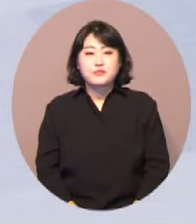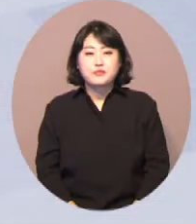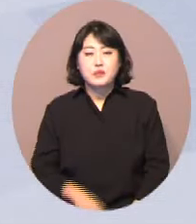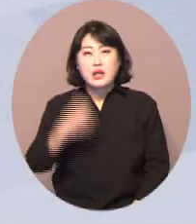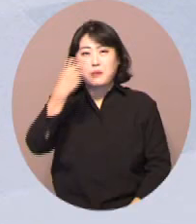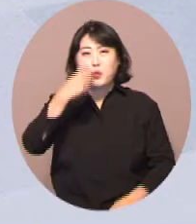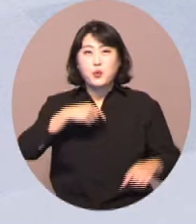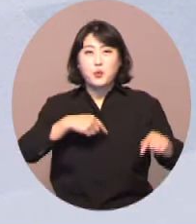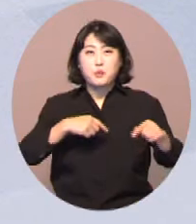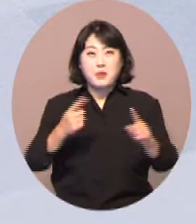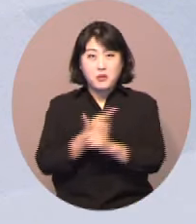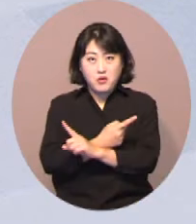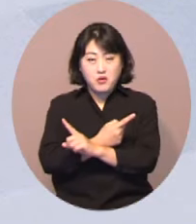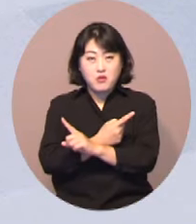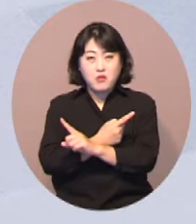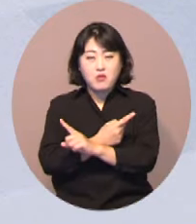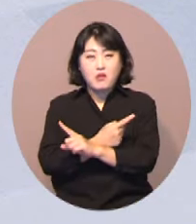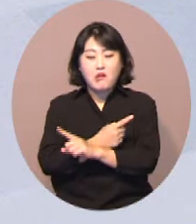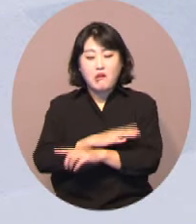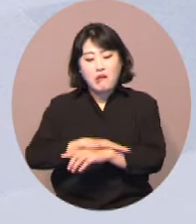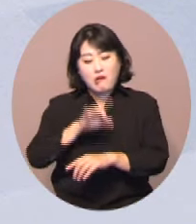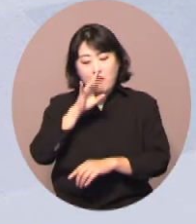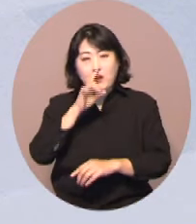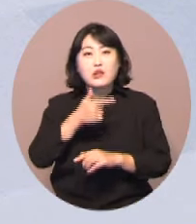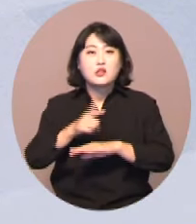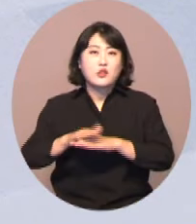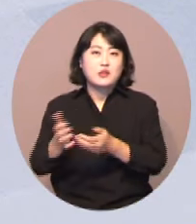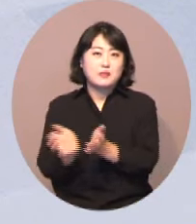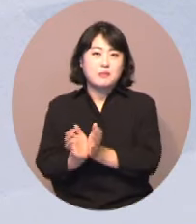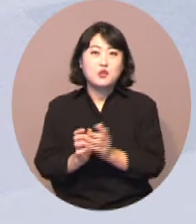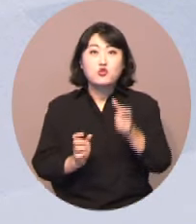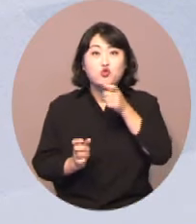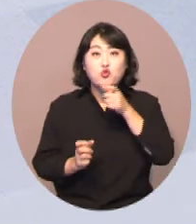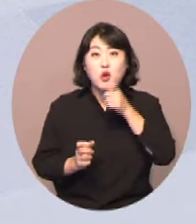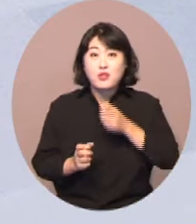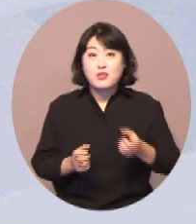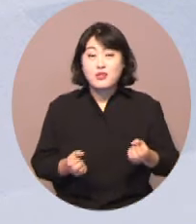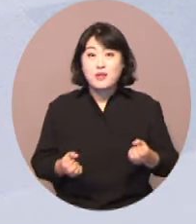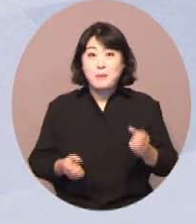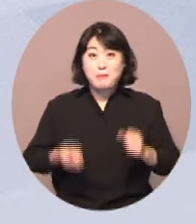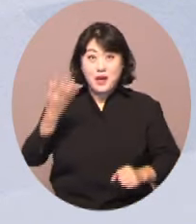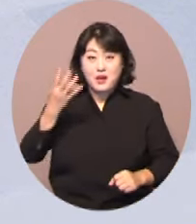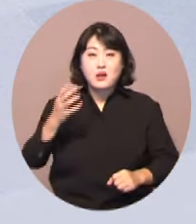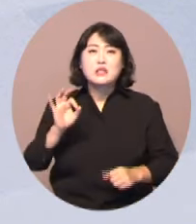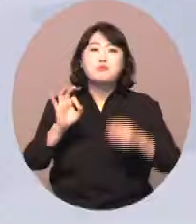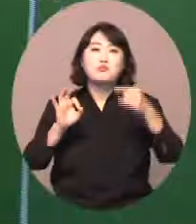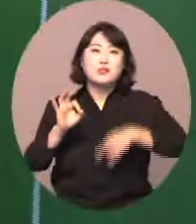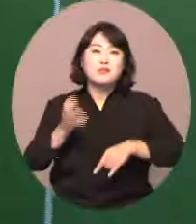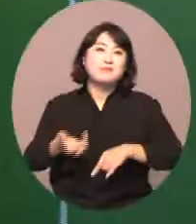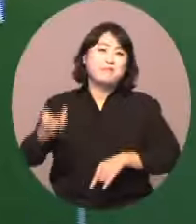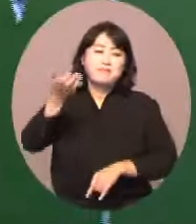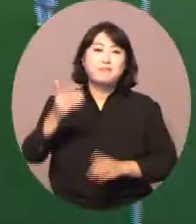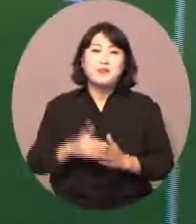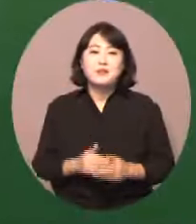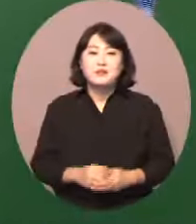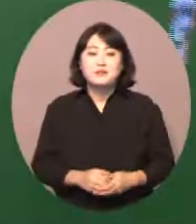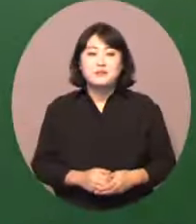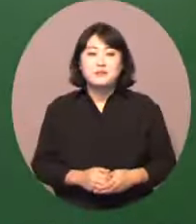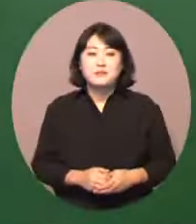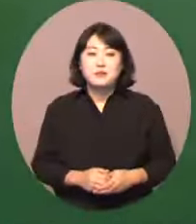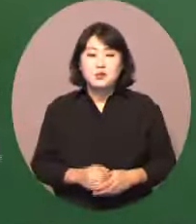감독 교체라는 극약 처방에도 부진에 빠졌던 대전은 수원전 승리로 10위까지 뛰어올랐습니다. K리그